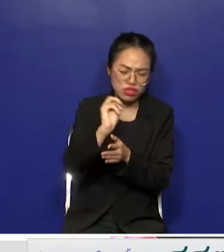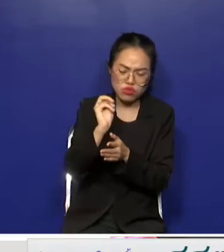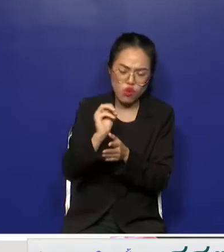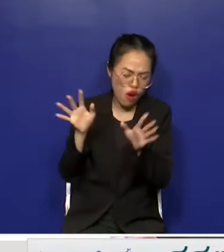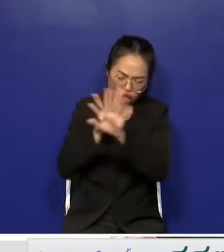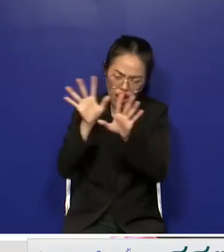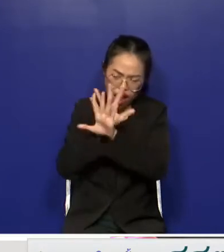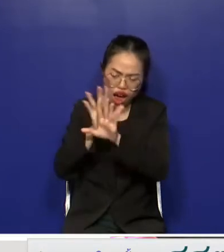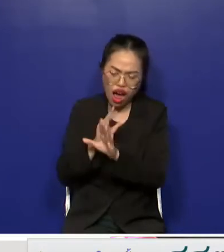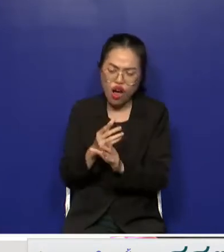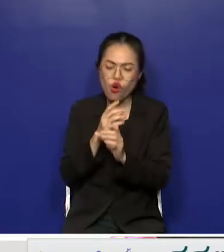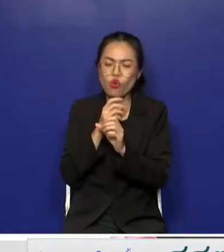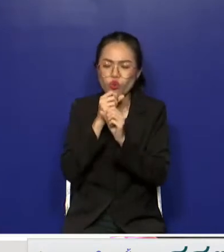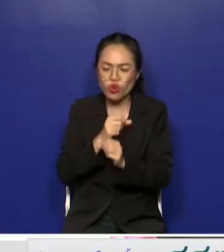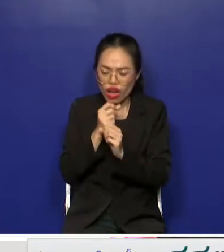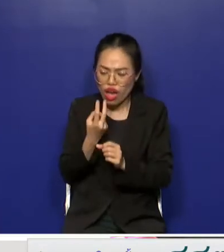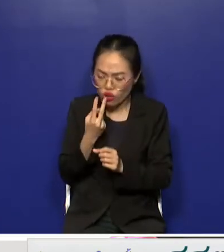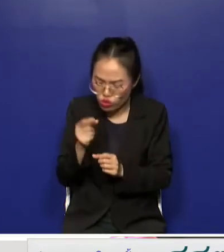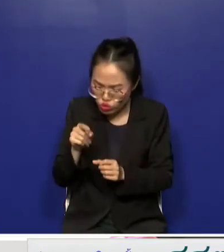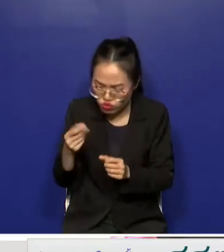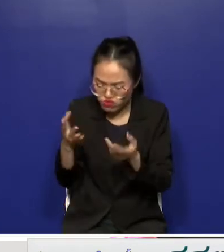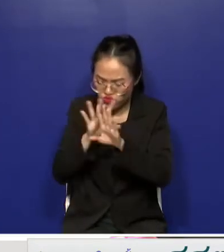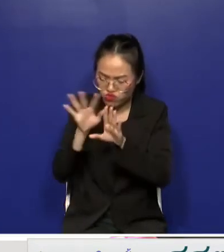อยาว่แตผู้สูงอายุเลยครพวกเรายต้ดู 3 ครั้งเลย